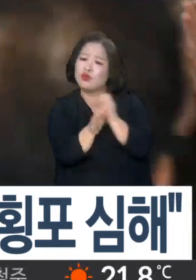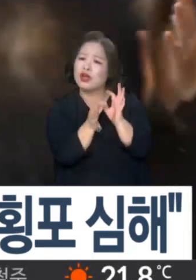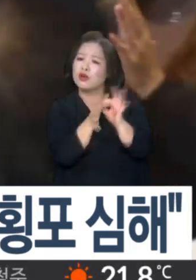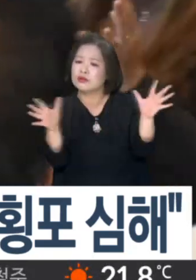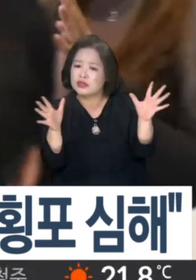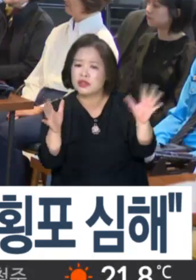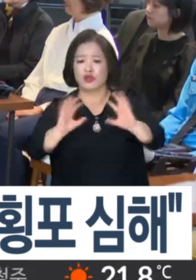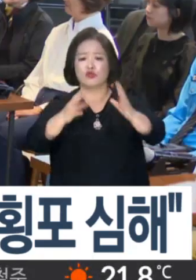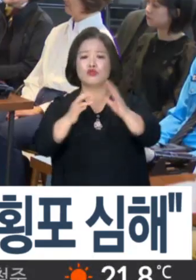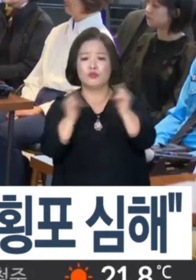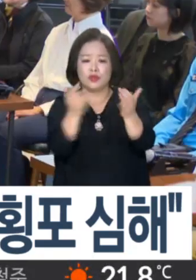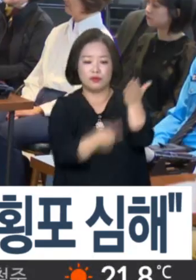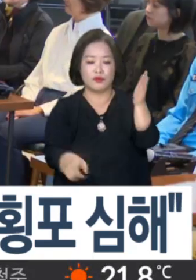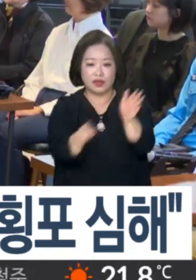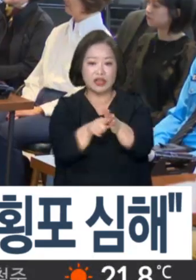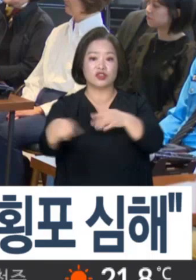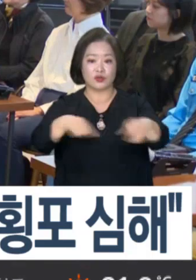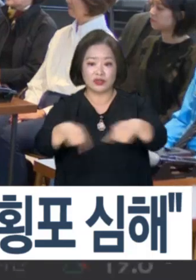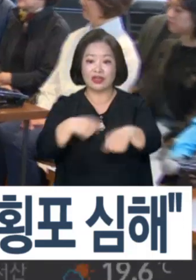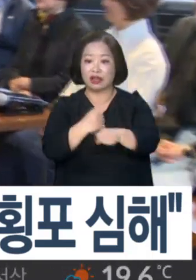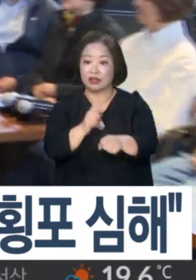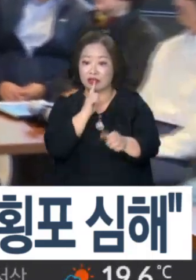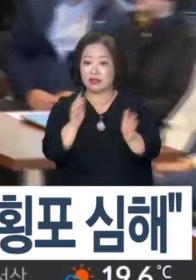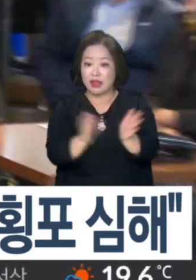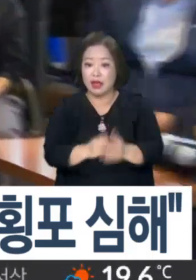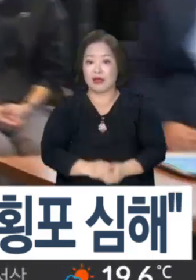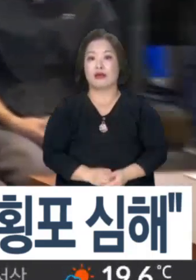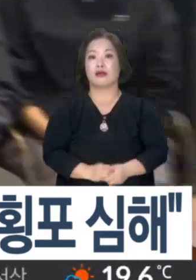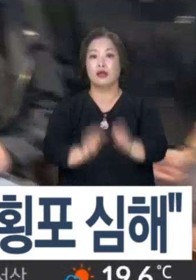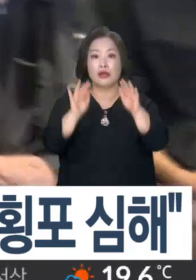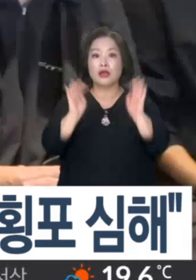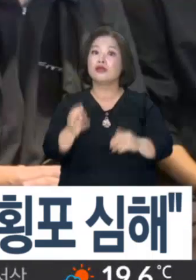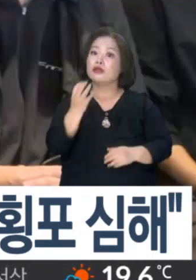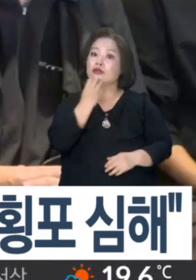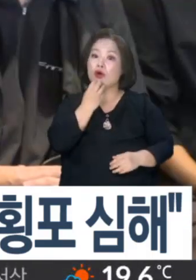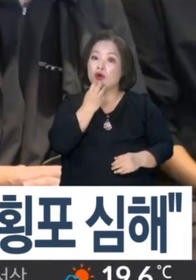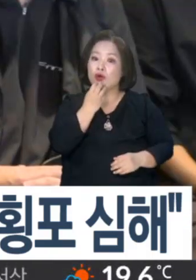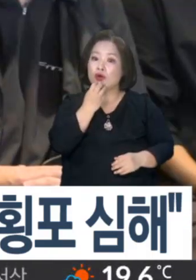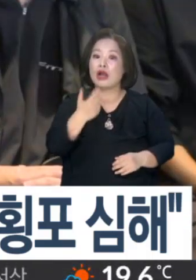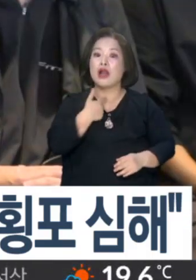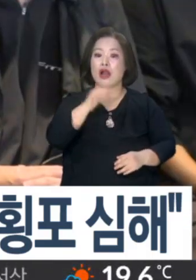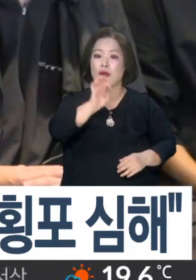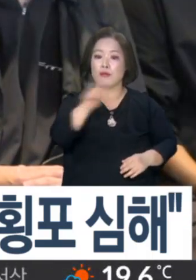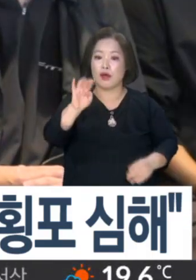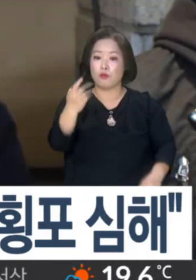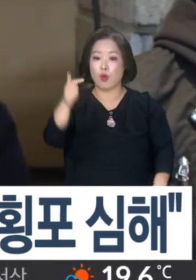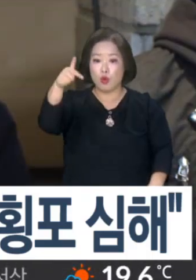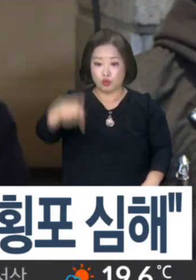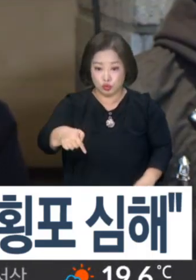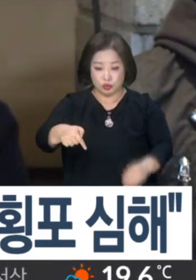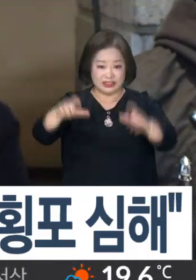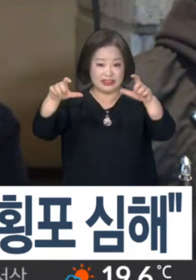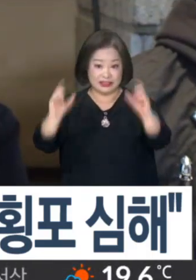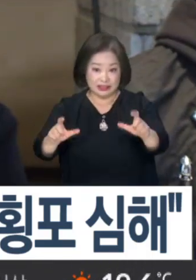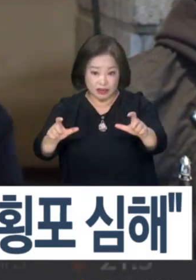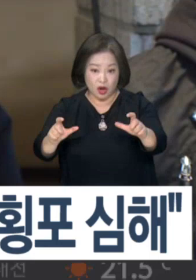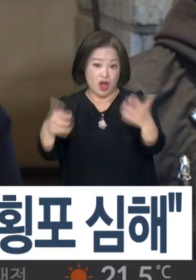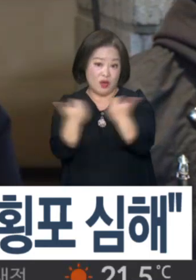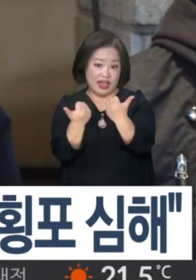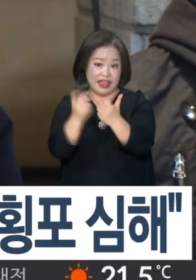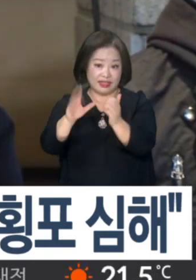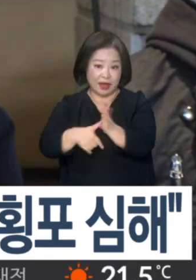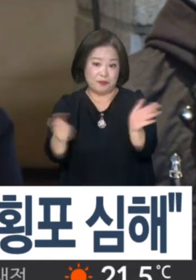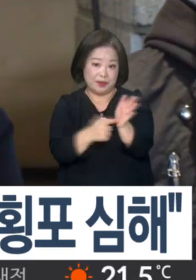위한 정치를 하겠다고 밝혔습니다 윤 대통령은 서울 마포구의 한 카페에서 타운홀 미팅 형식으로 열린